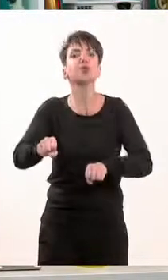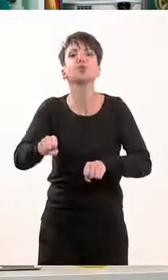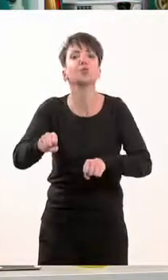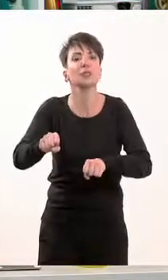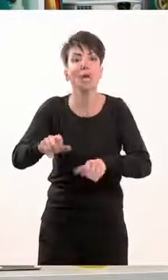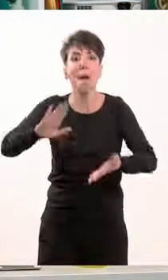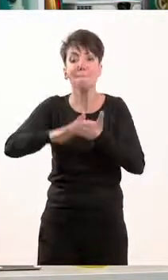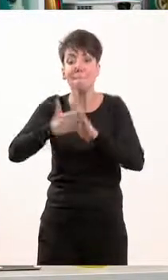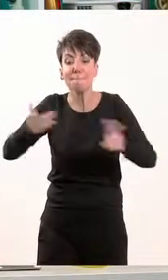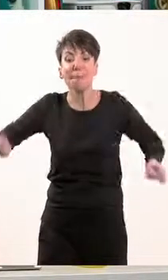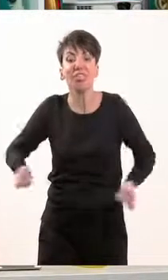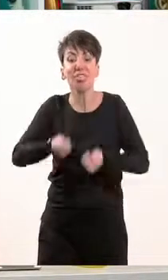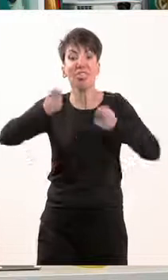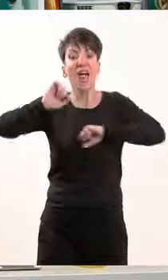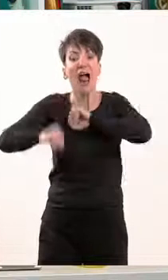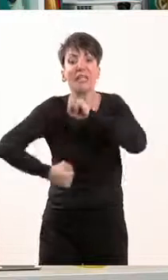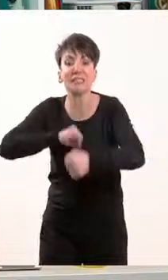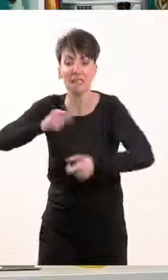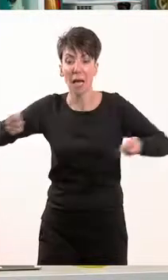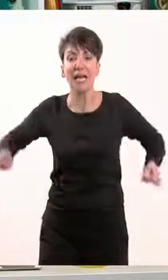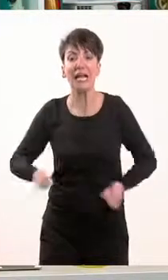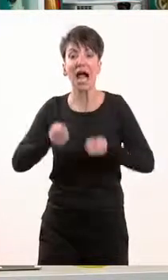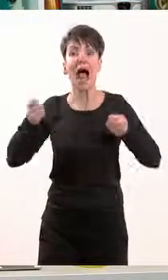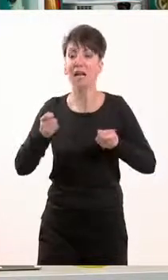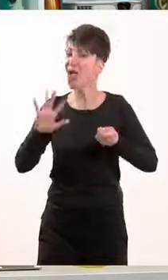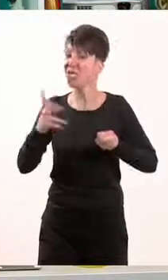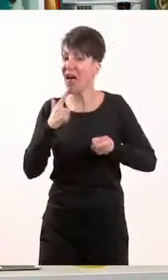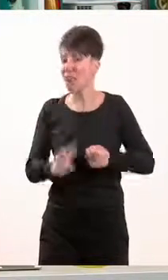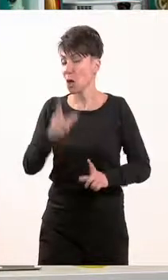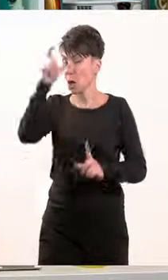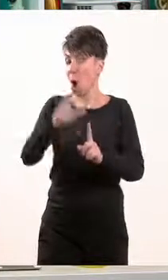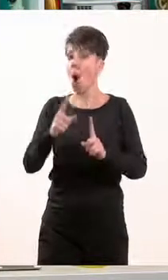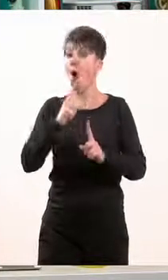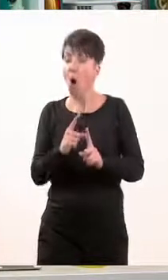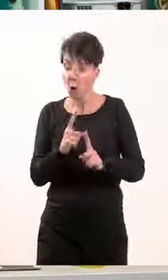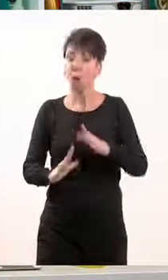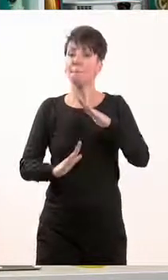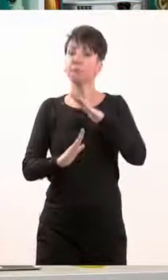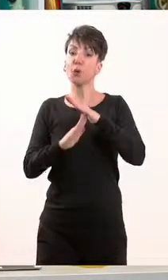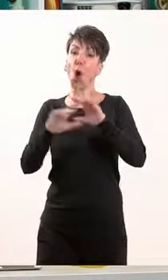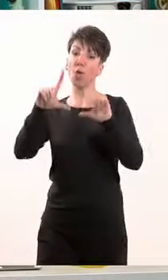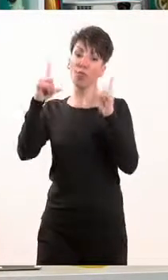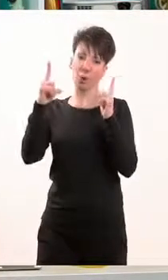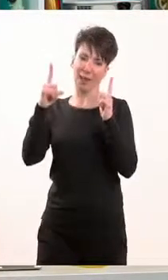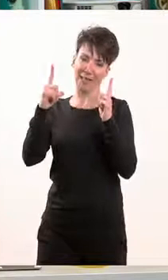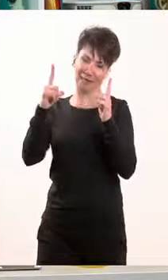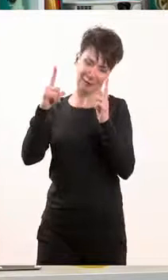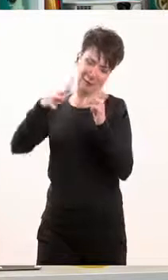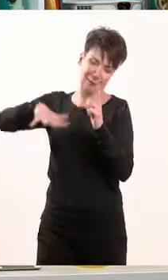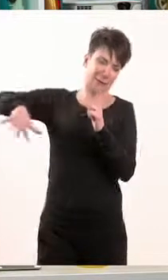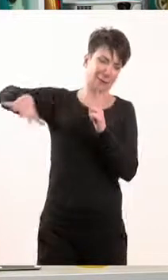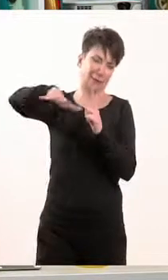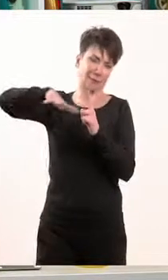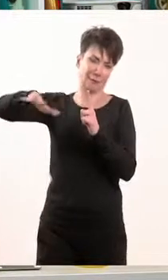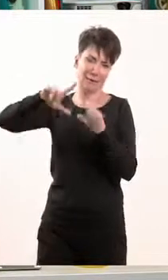με υπεύθυνο και αρχηγό τον Πρόεδρο της Δημοκρατίας και τον Πρωθυπουργό, που συντονίζει το έργο των Υπουργών του, που ο